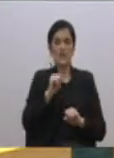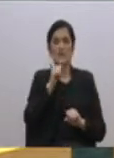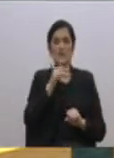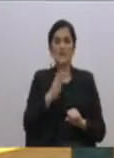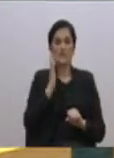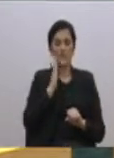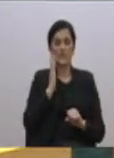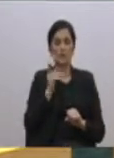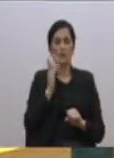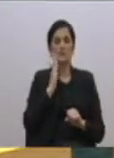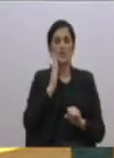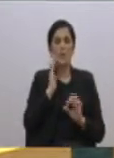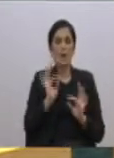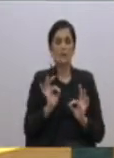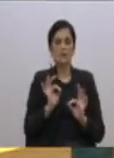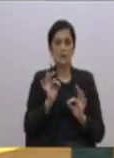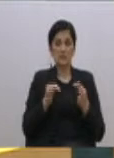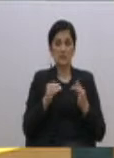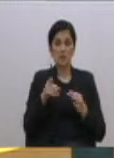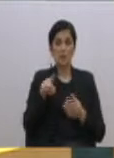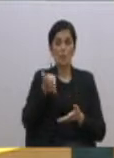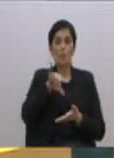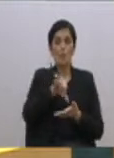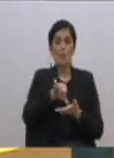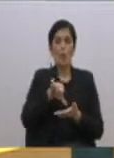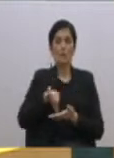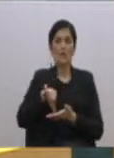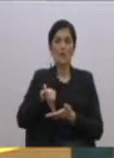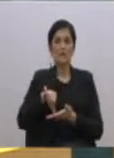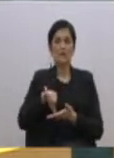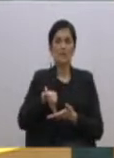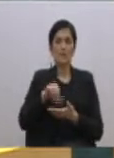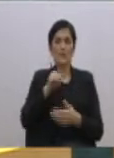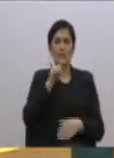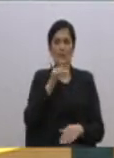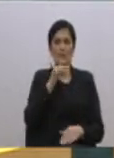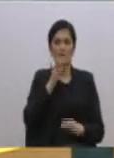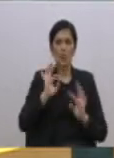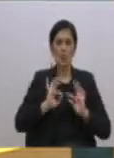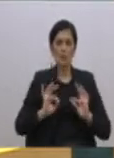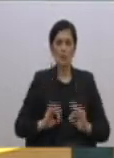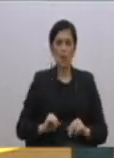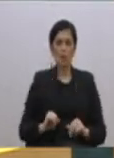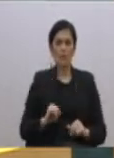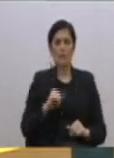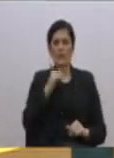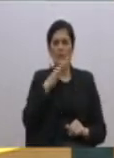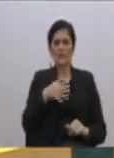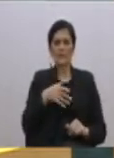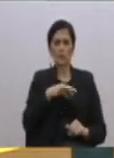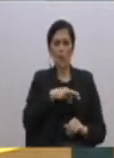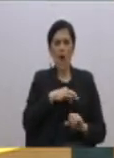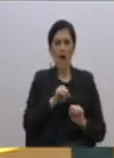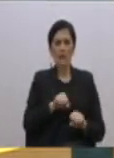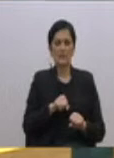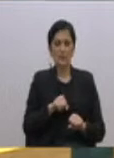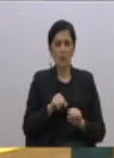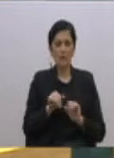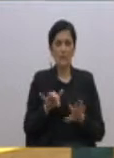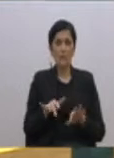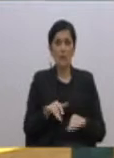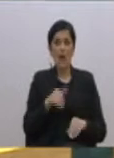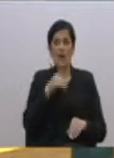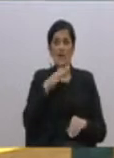სამართლიანი სასამართლოა. იქ მონაწილეობენ ვითომ პროკურორები, ვითომ ადვოკატები ამ საქმეში,